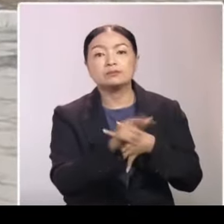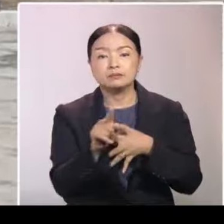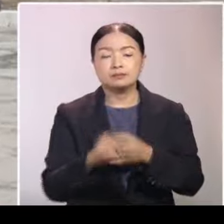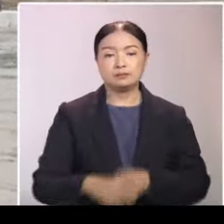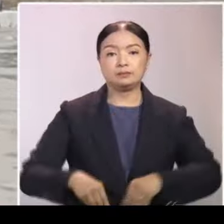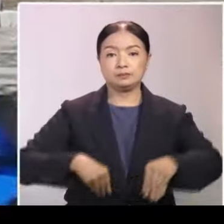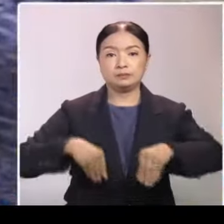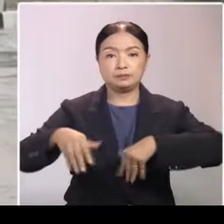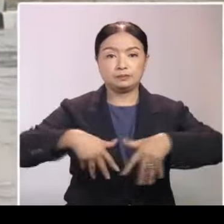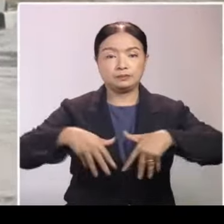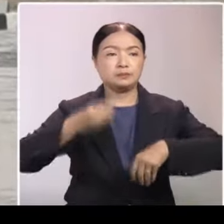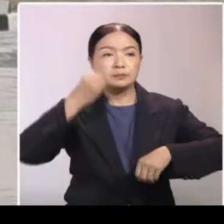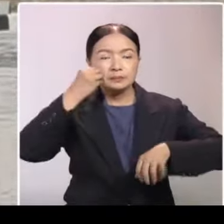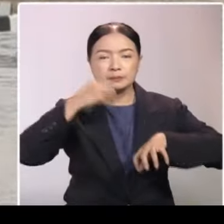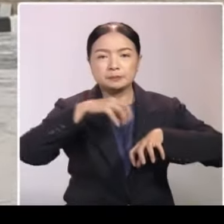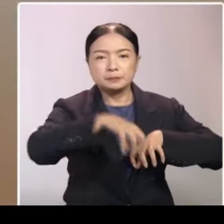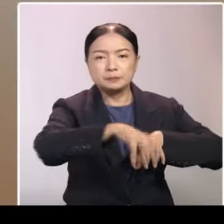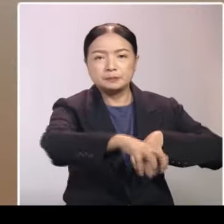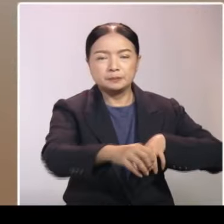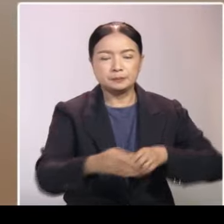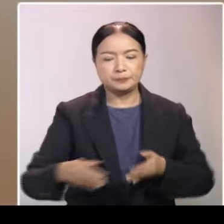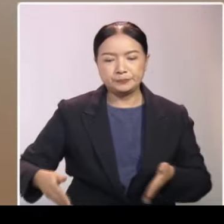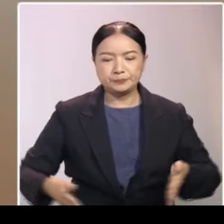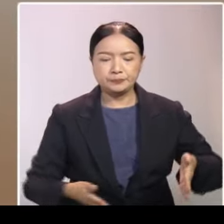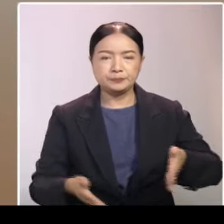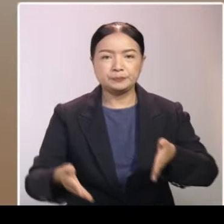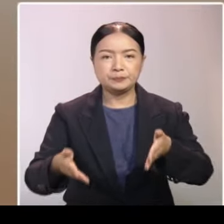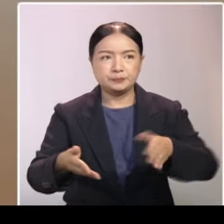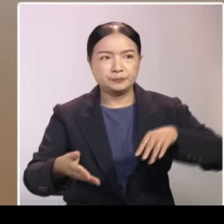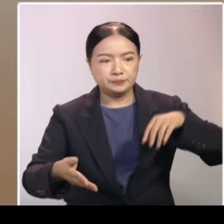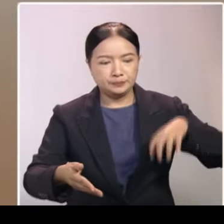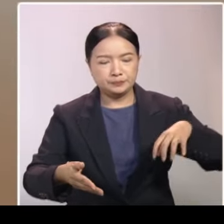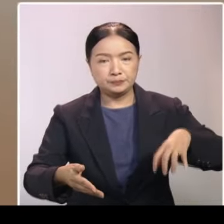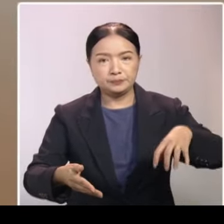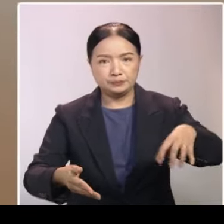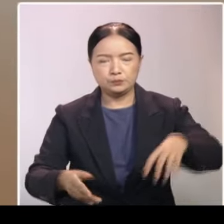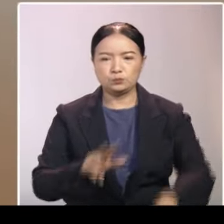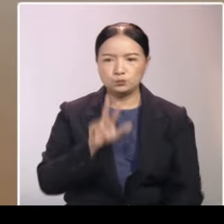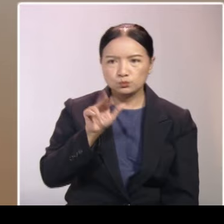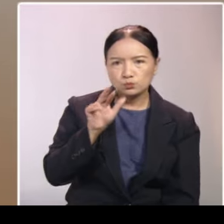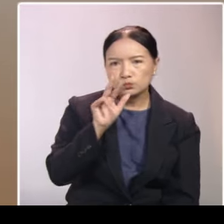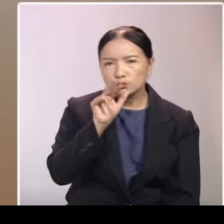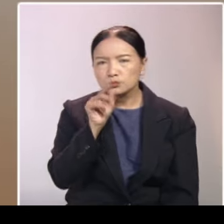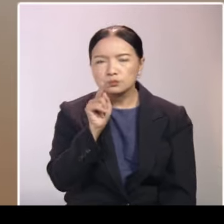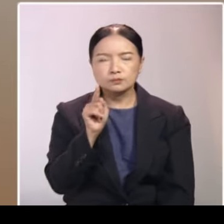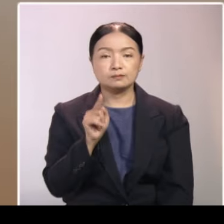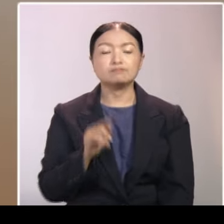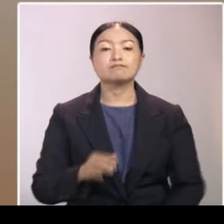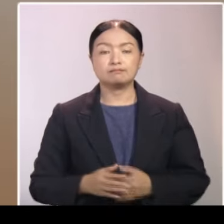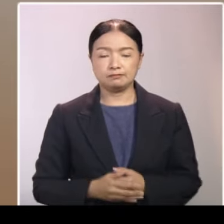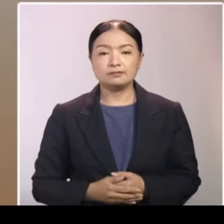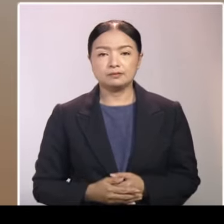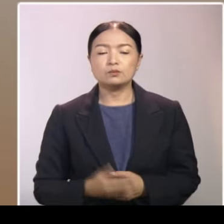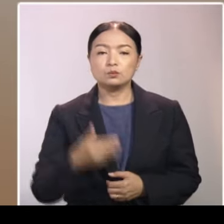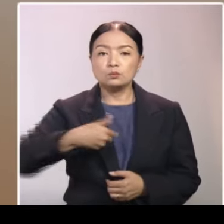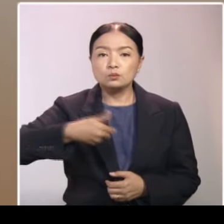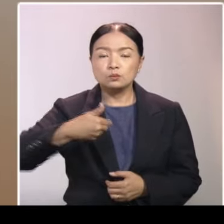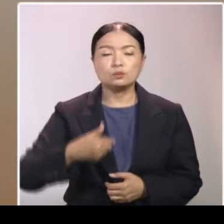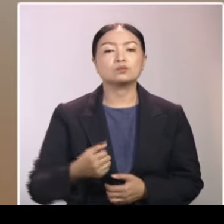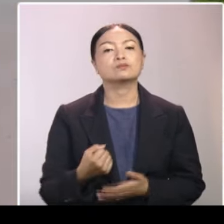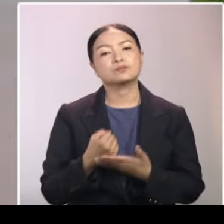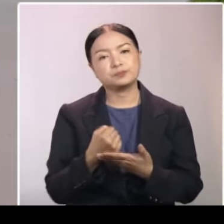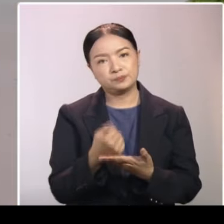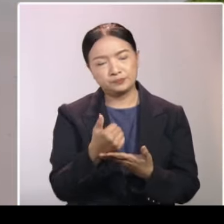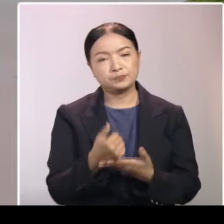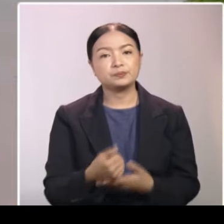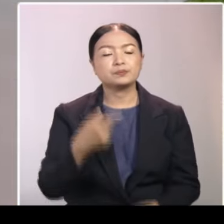อยู่ติดริมแม่น้ำโขงครับเจ้าหน้าที่บอกว่าขอให้ติดตามสถานการณ์อย่างใกล้ชิดสามารถแจ้งเหตุหรือว่าขอความช่วยเหลือ